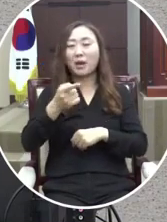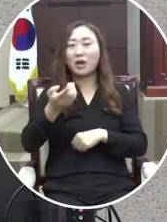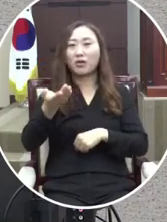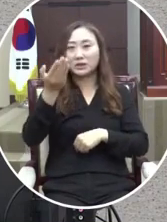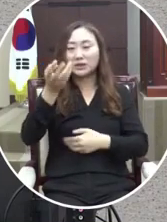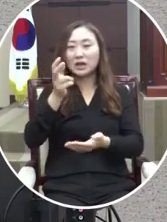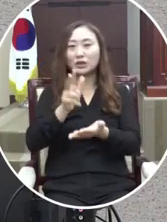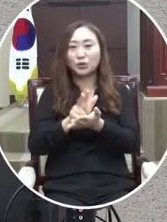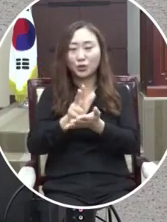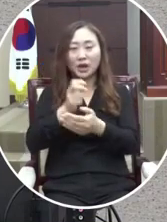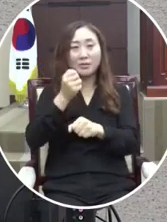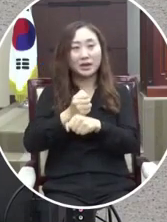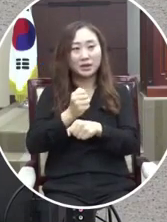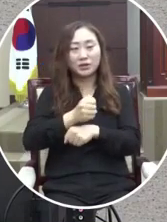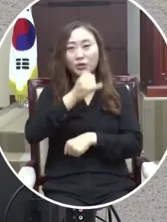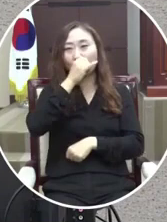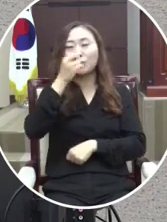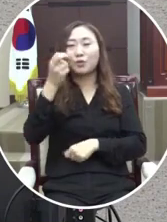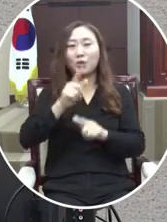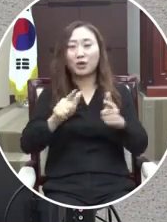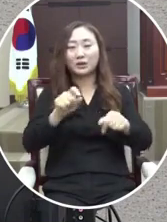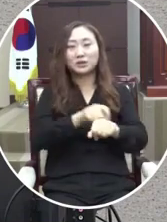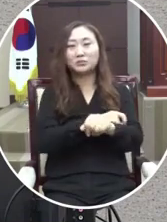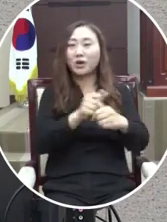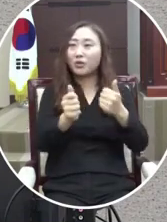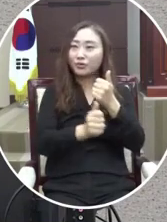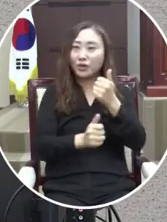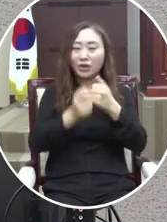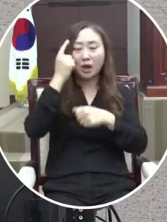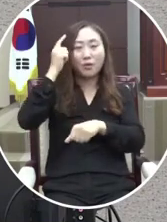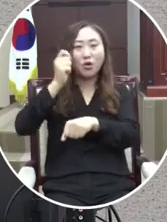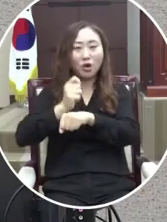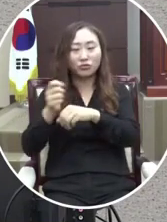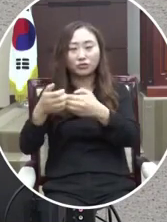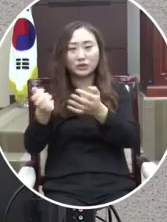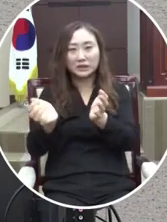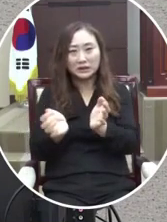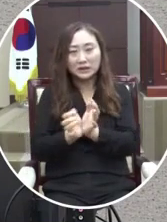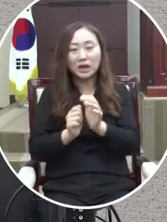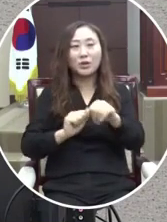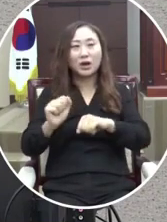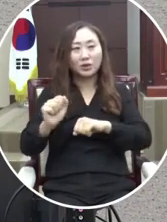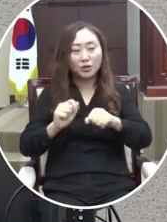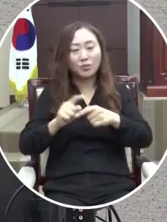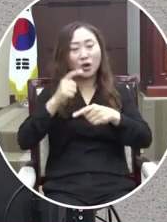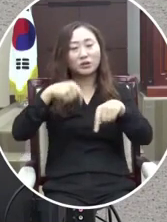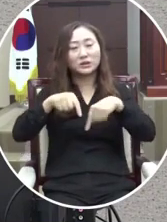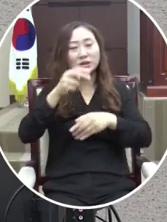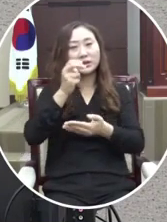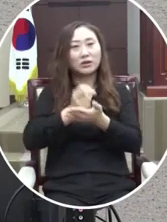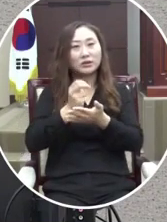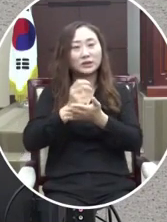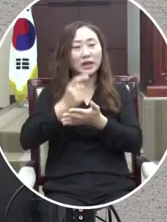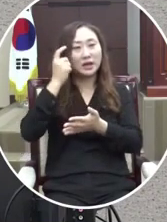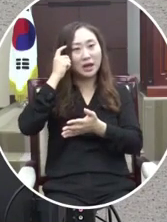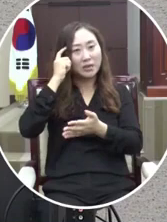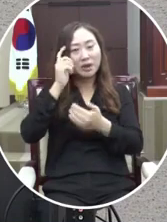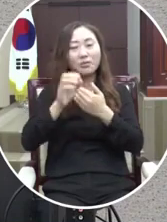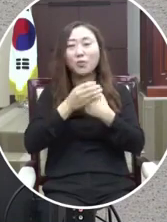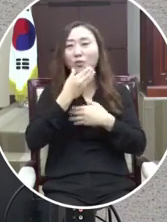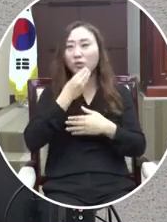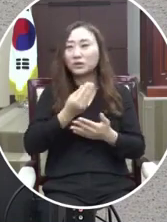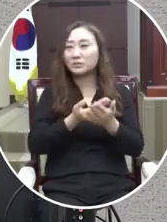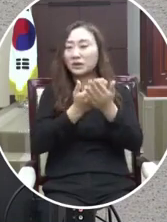조례 발의 그리고 다방면의 특별위원회와 연구단체 활동 등 정책개발과 국민의 복리 증진을